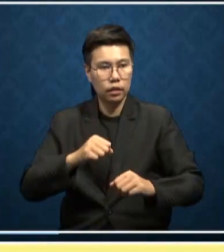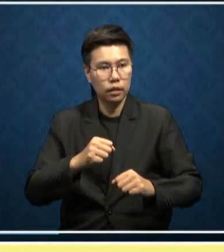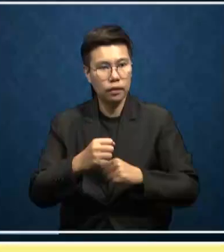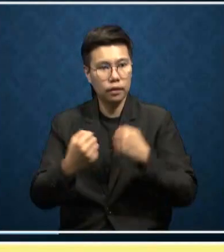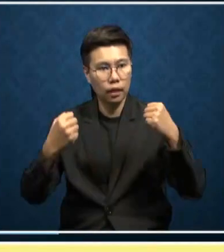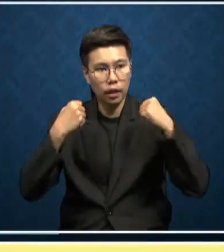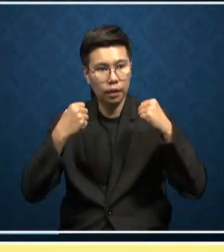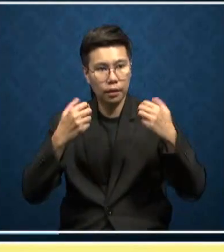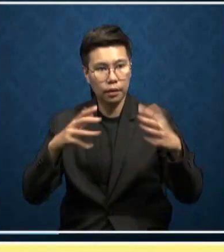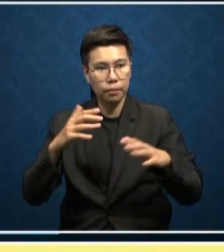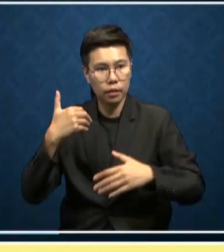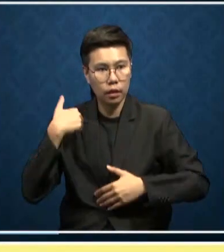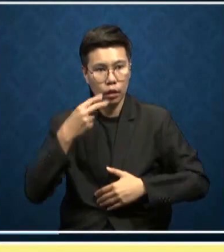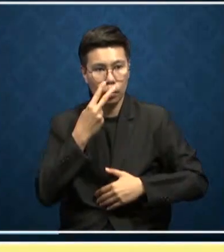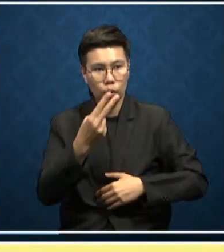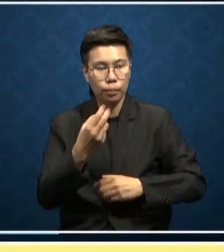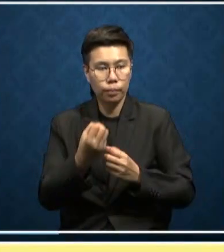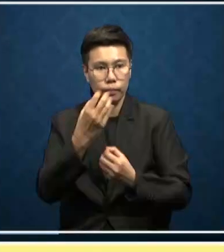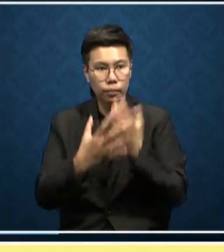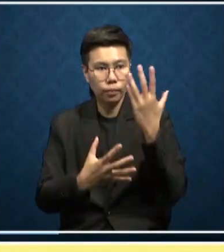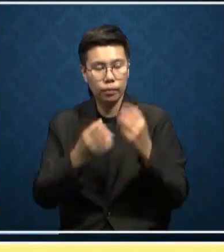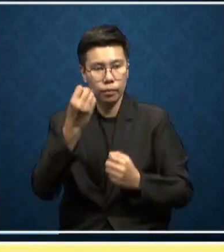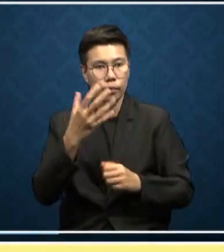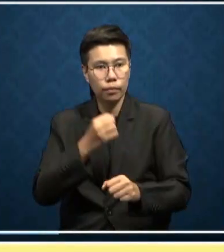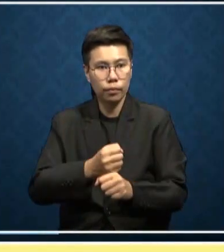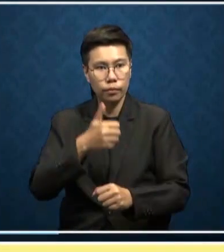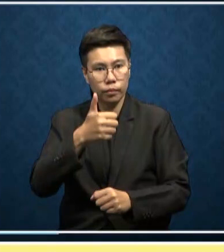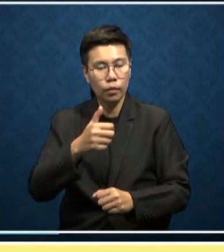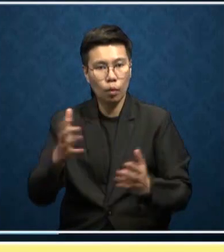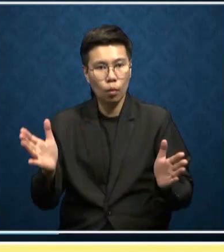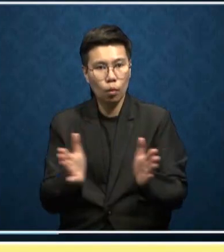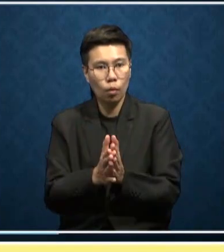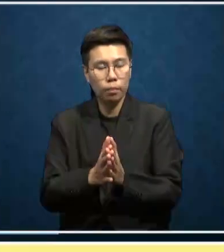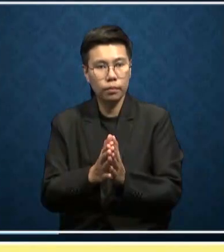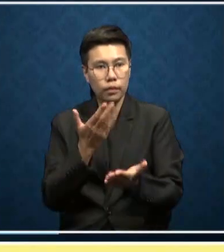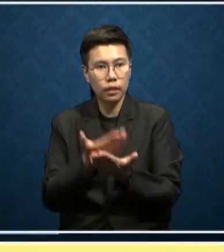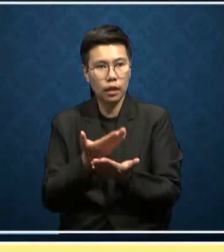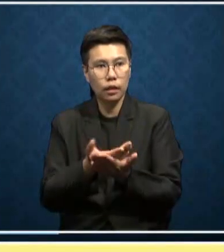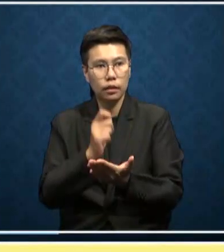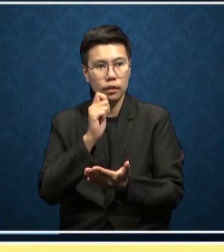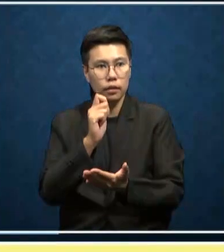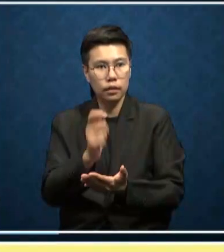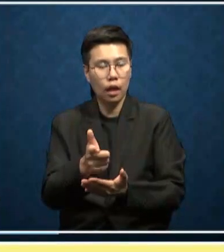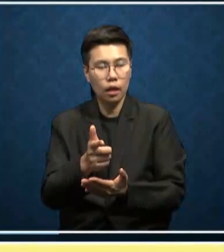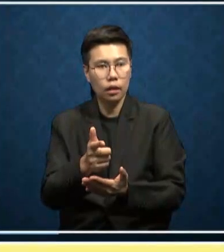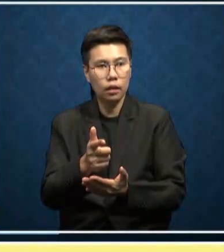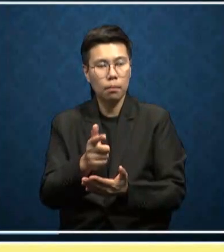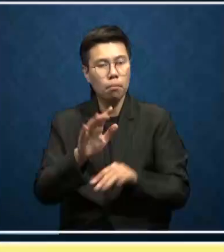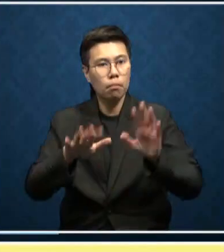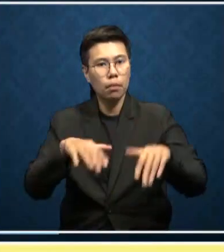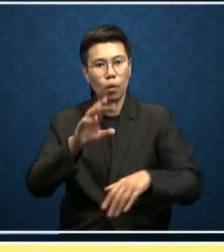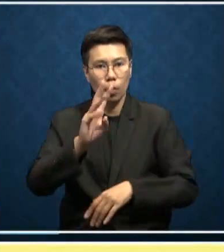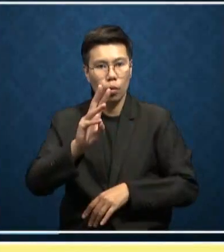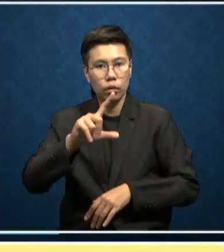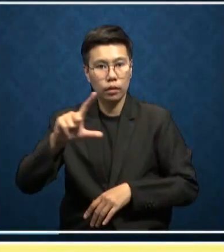เอ่อความสมบูรณ์ของป่าไว้ได้นะครับเ่อรวมๆแล้วใช้เงินเ่อไม่ไม่มากนักครับประมาณ 6